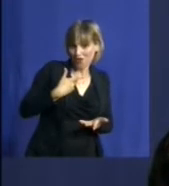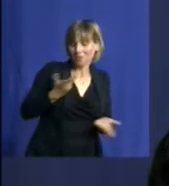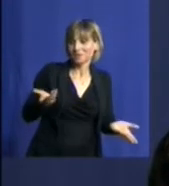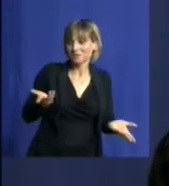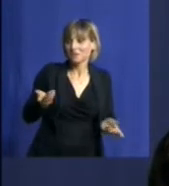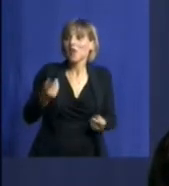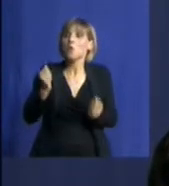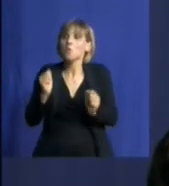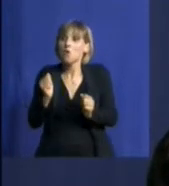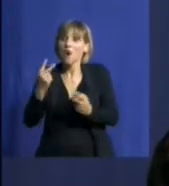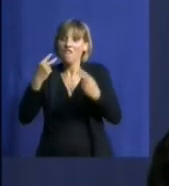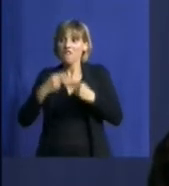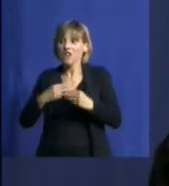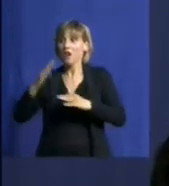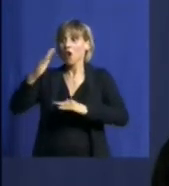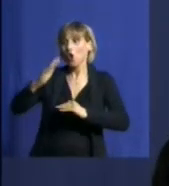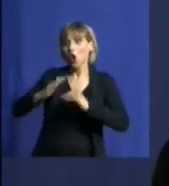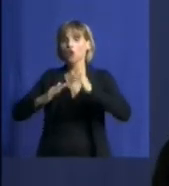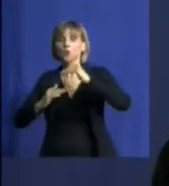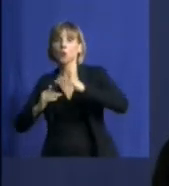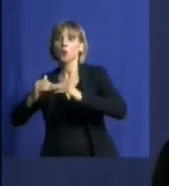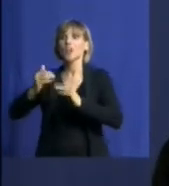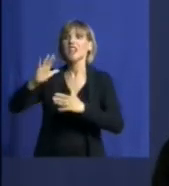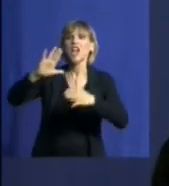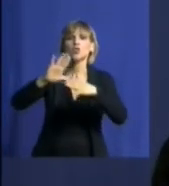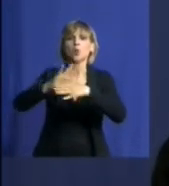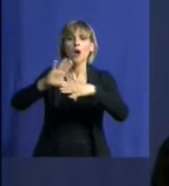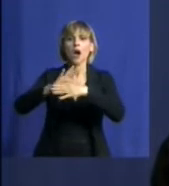vivere in funzione e costruire il significato di squadra.